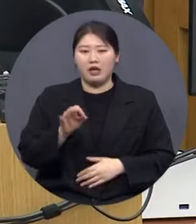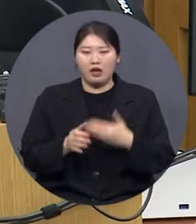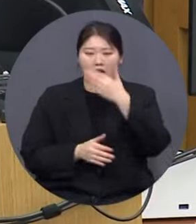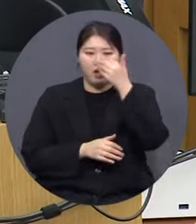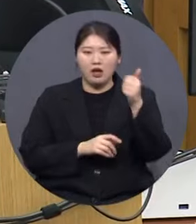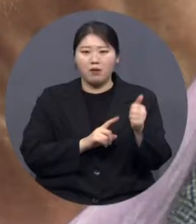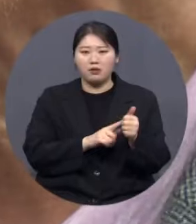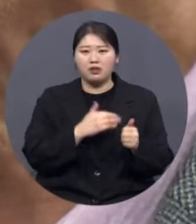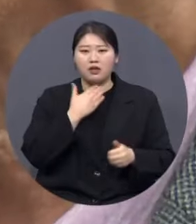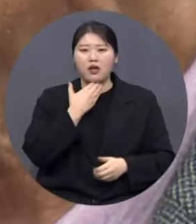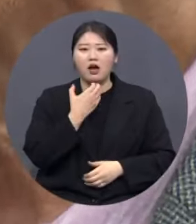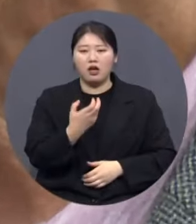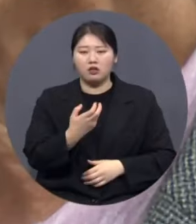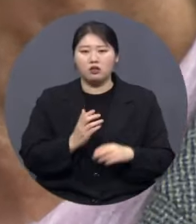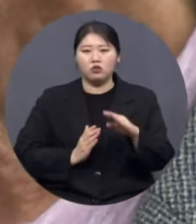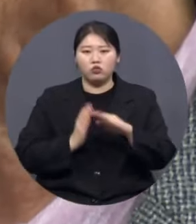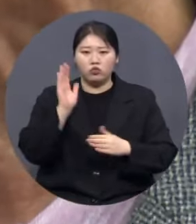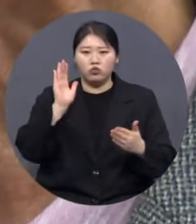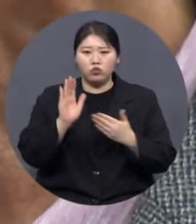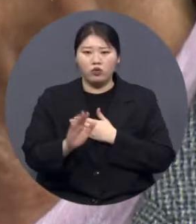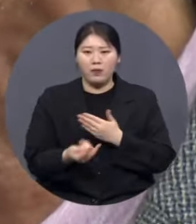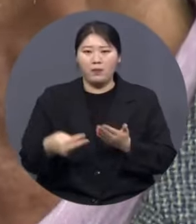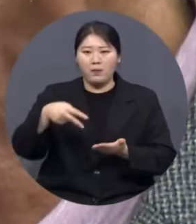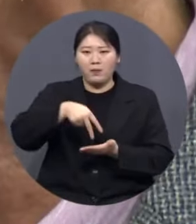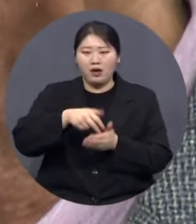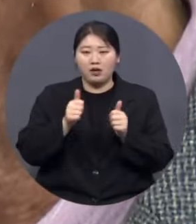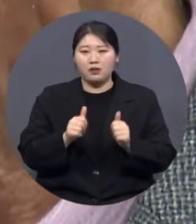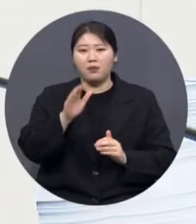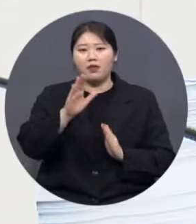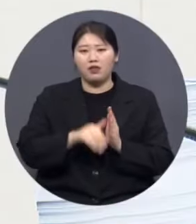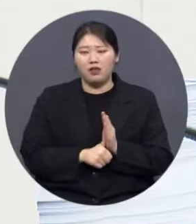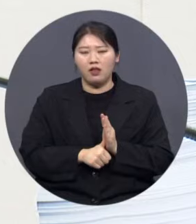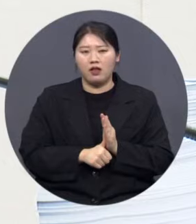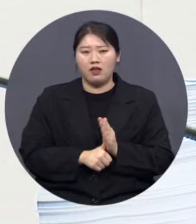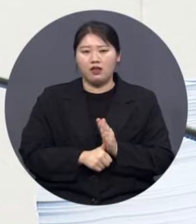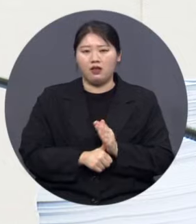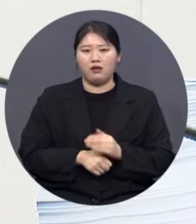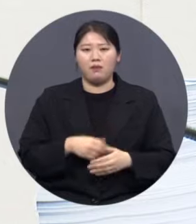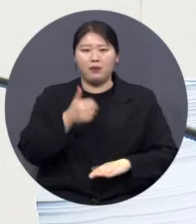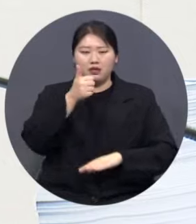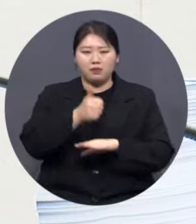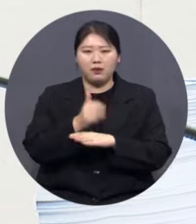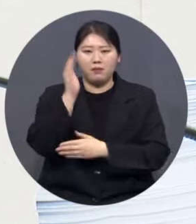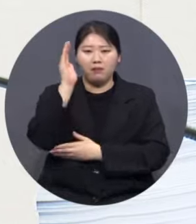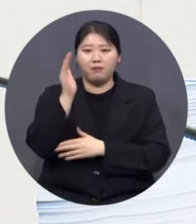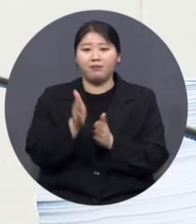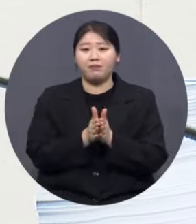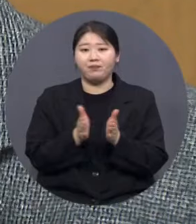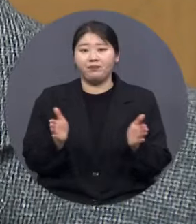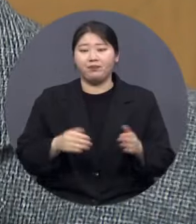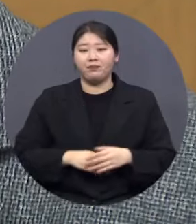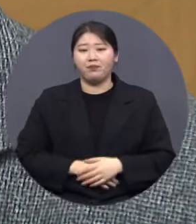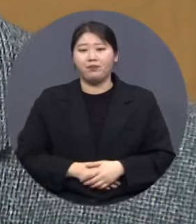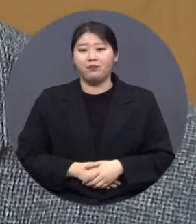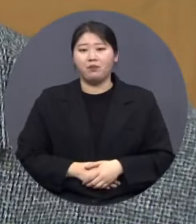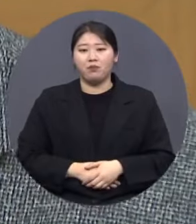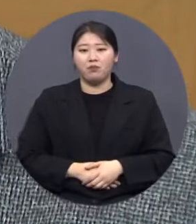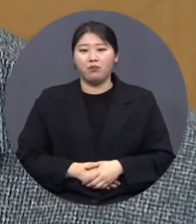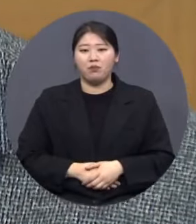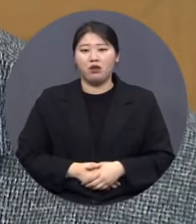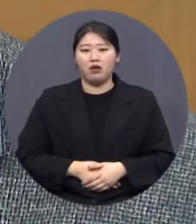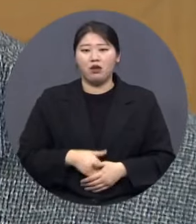강할아버지는 아흔을 넘어서야 정식으로 서게 된 법정에서 또박또박 마지막 발언을 이어갔습니다.